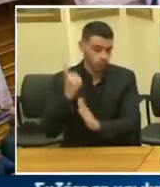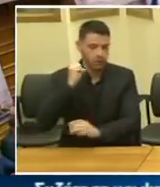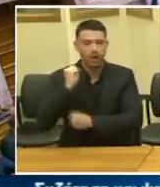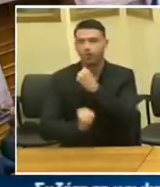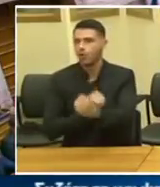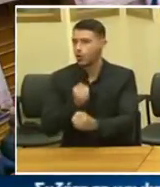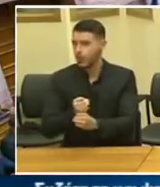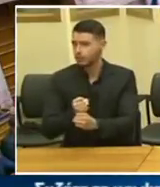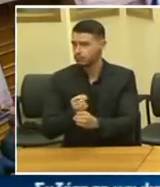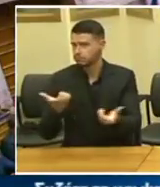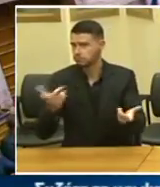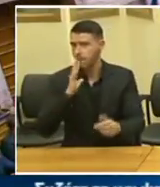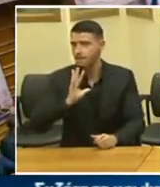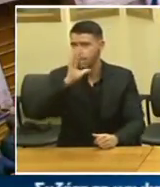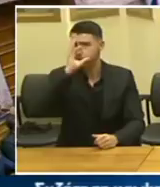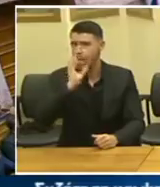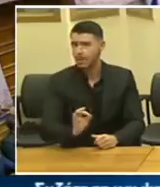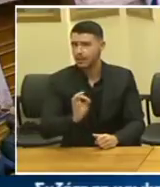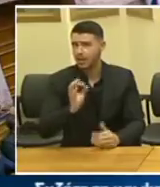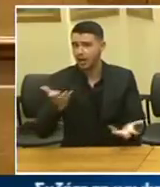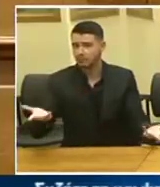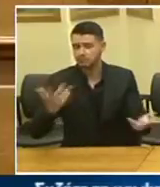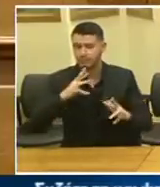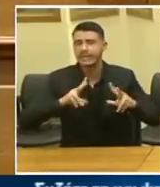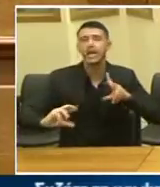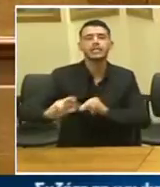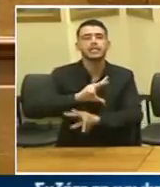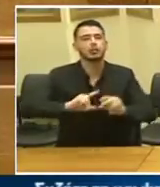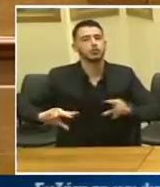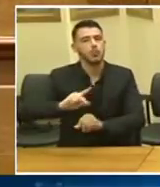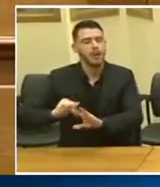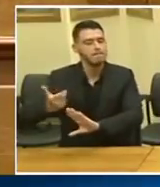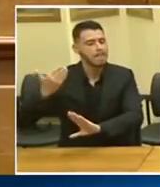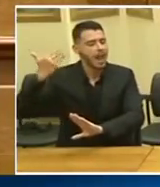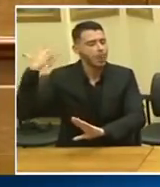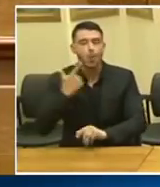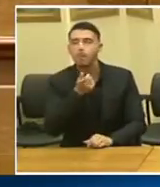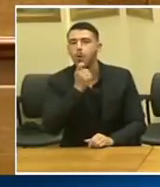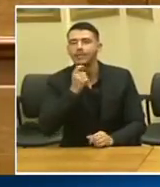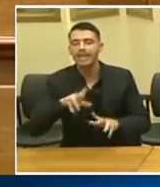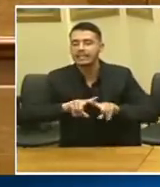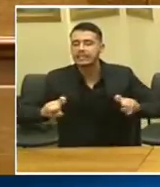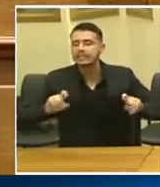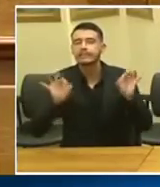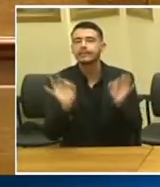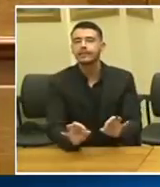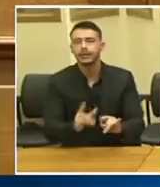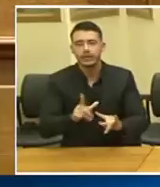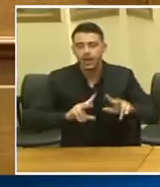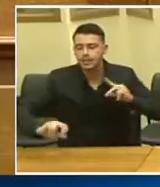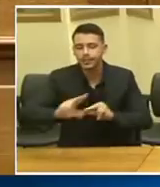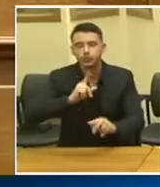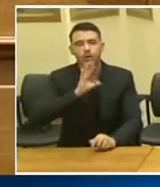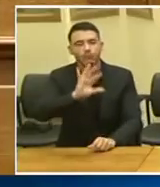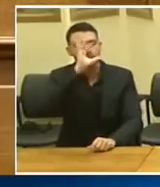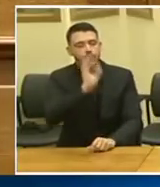Και θα έλεγε κανείς ότι ήρθε η ώρα να συζητήσουμε, να αποτιμήσουμε το πρόσφατο οικονομικό παρελθόν και τις πολιτικές που ασκήθηκαν και να συζητήσουμε ειλικρινώς για το τι πρέπει